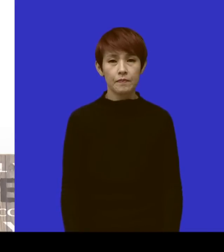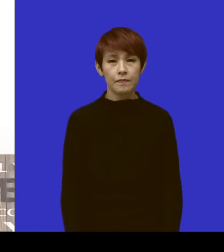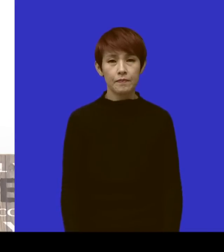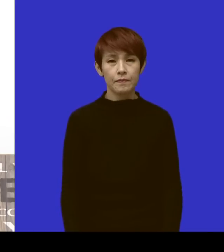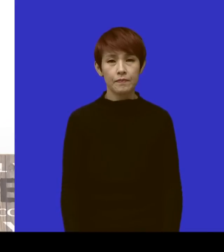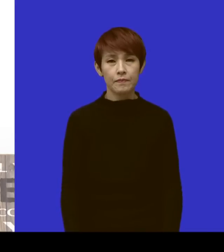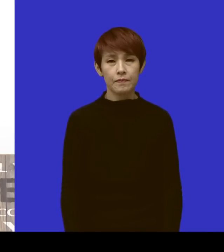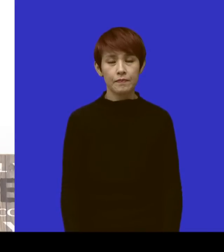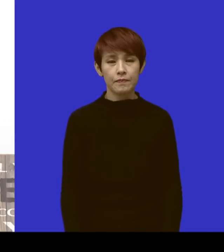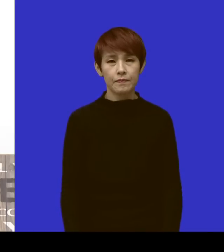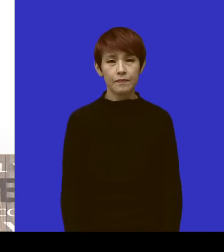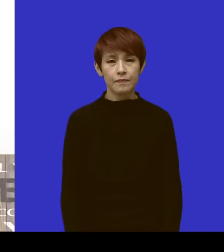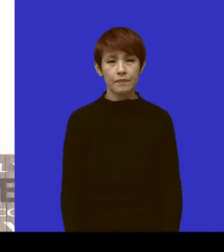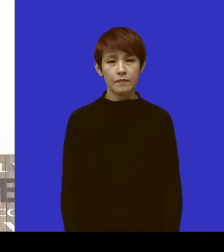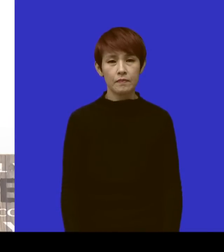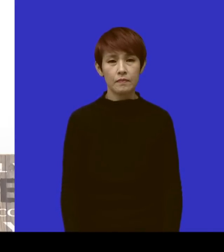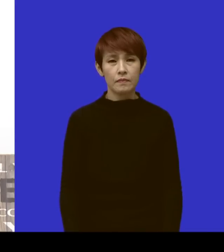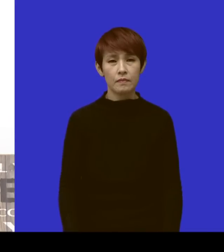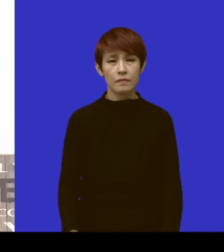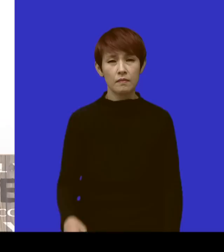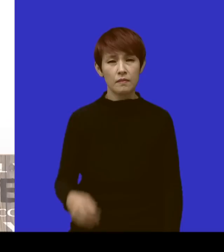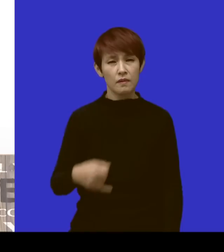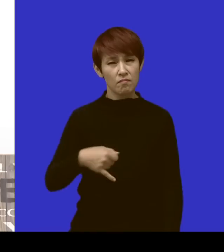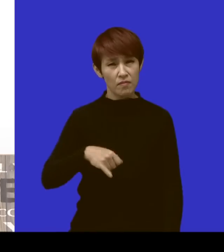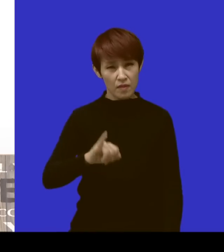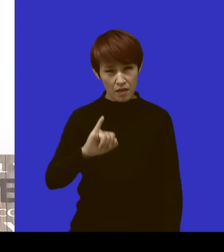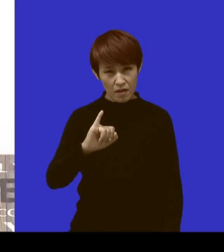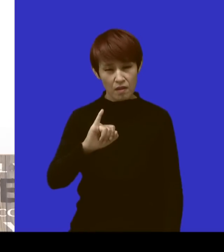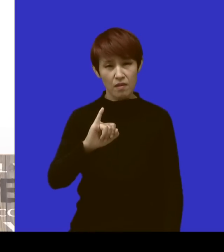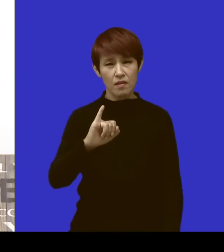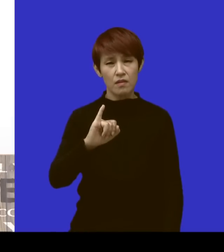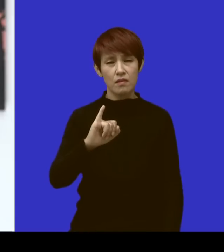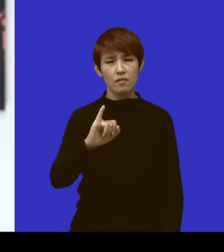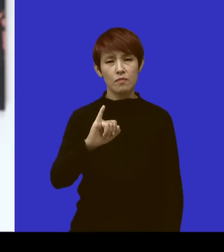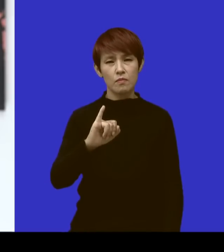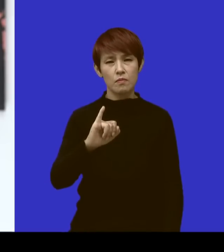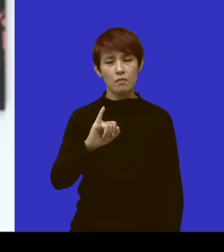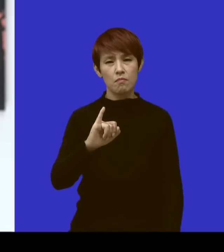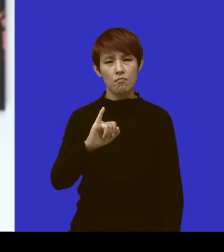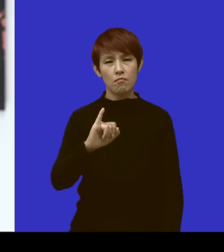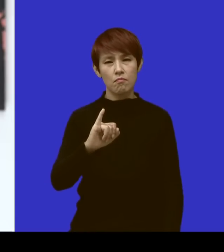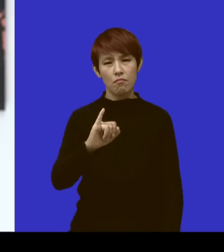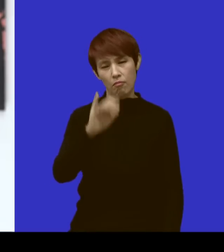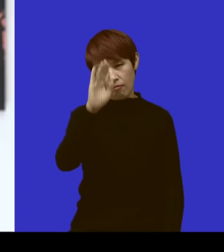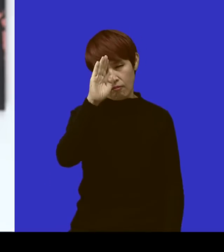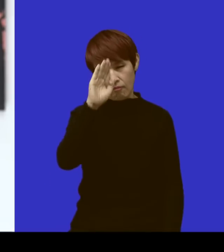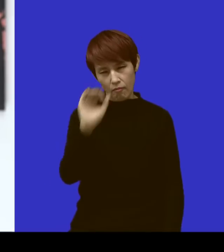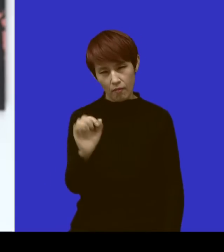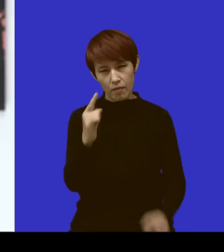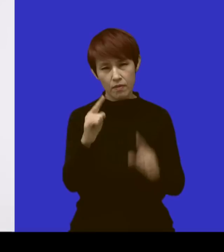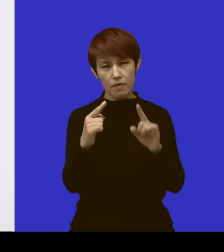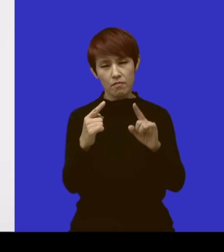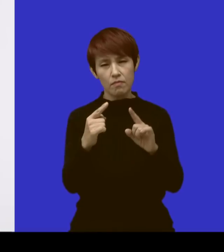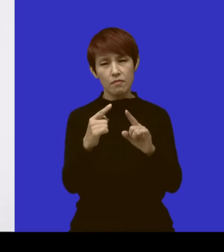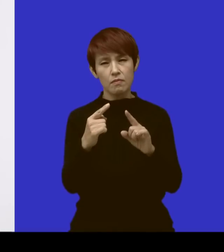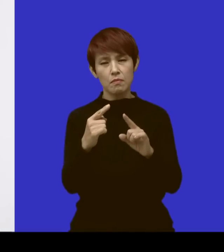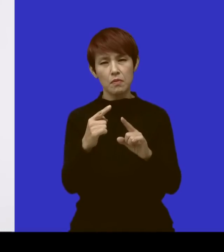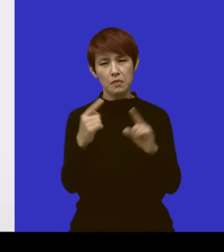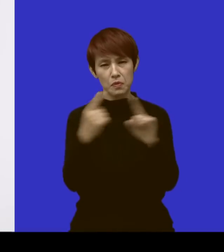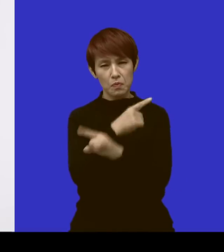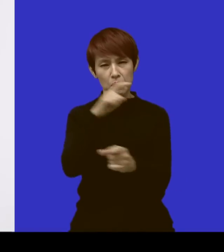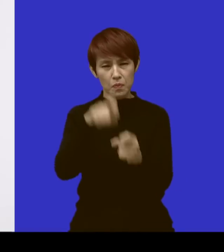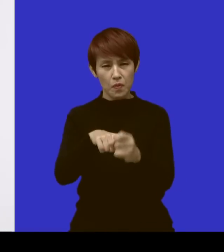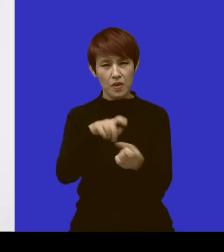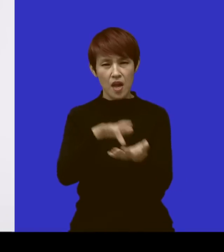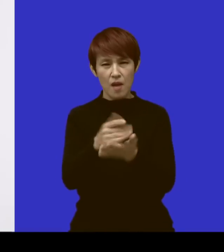아이가 아파서 뭐 고치려고 약을 먹었었던 어떤 그런 개념보다는 네네. 이